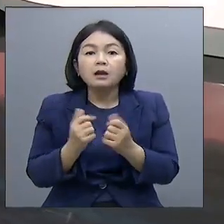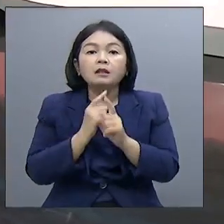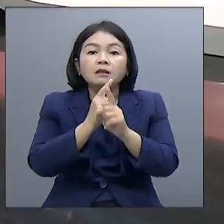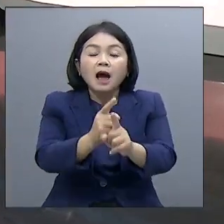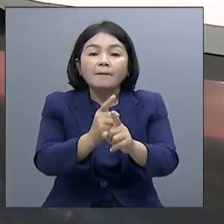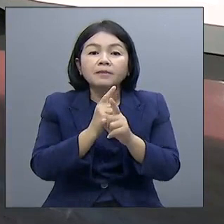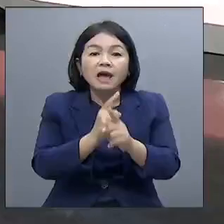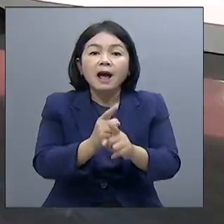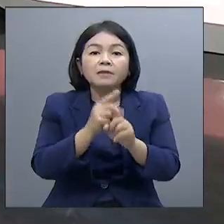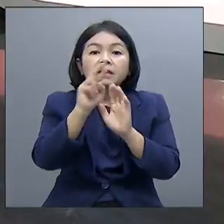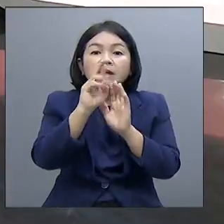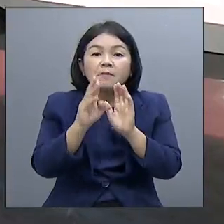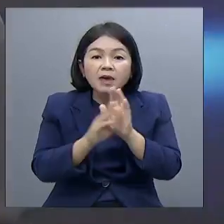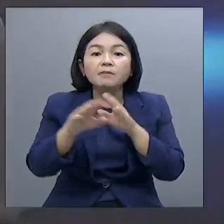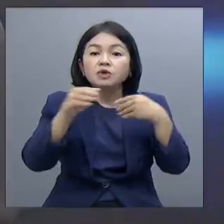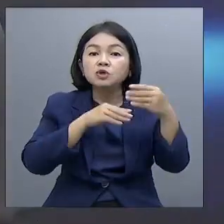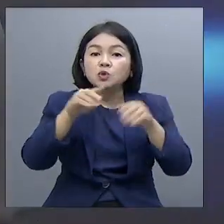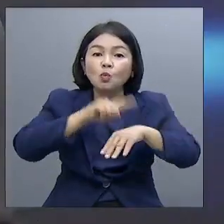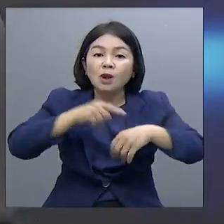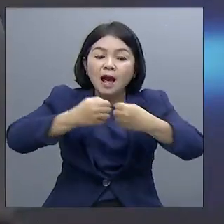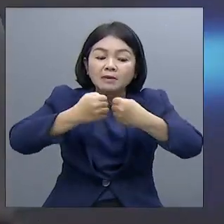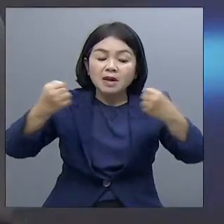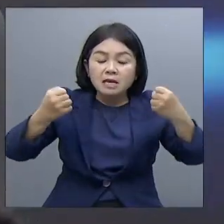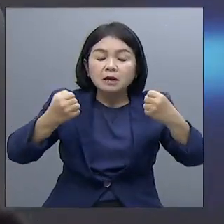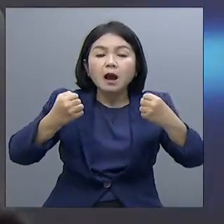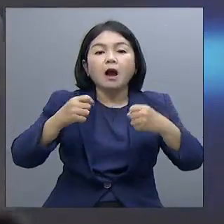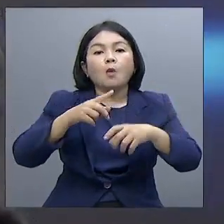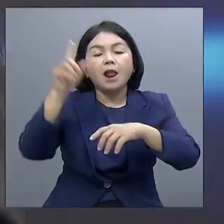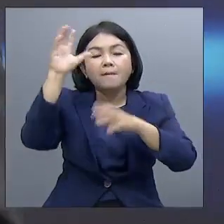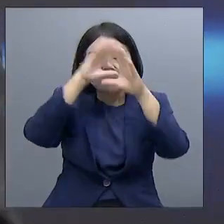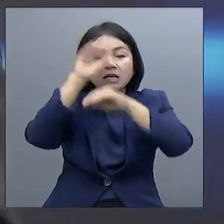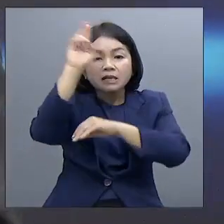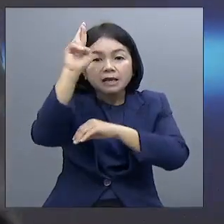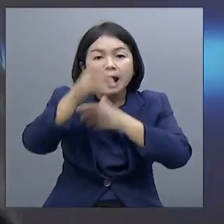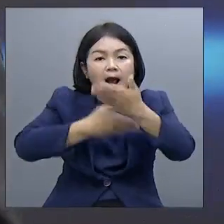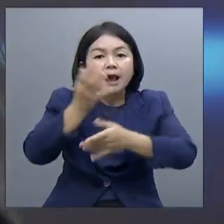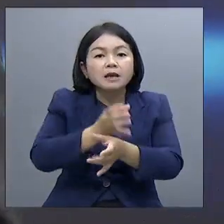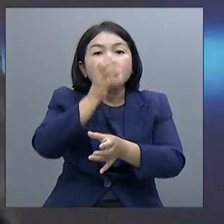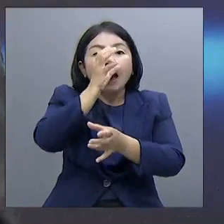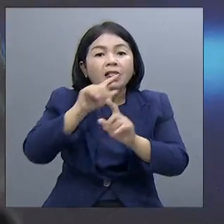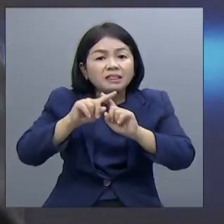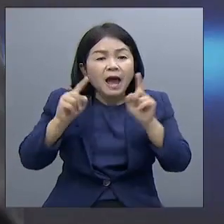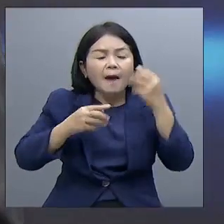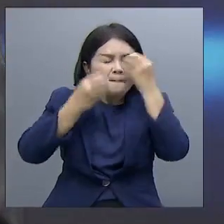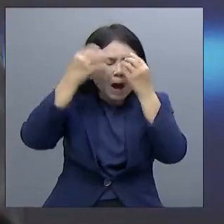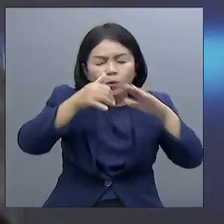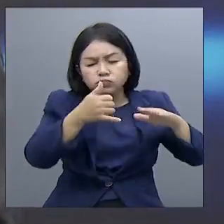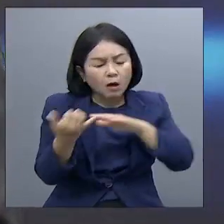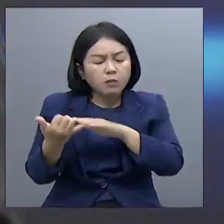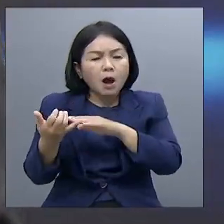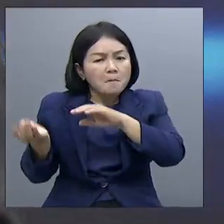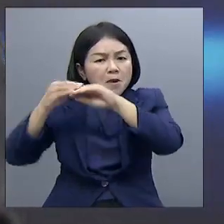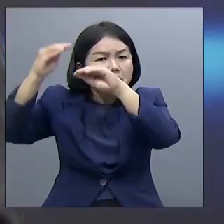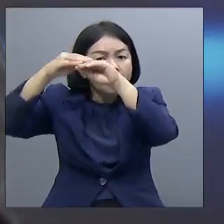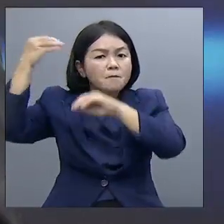งคืนคุณปวีณาแต่ถ้าเราไปย้อนดูตัวเลขของสถิติเมาแล้วขับเพิ่มขึ้นทุกปีอย่างมีนัยยะสำคัญขนาดเดียวกันก็เ